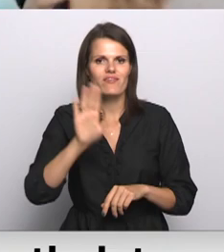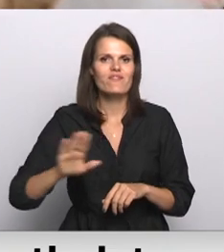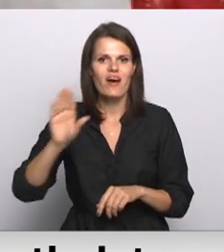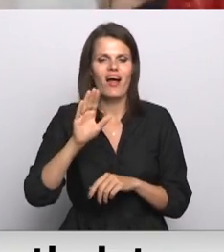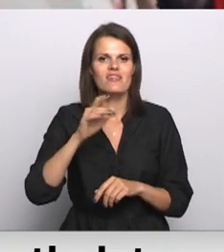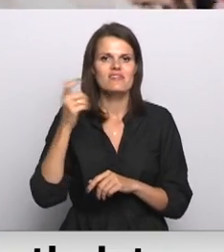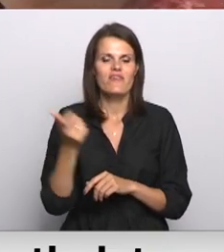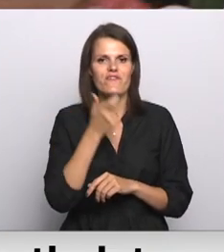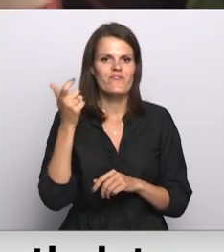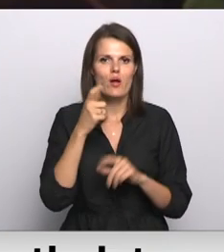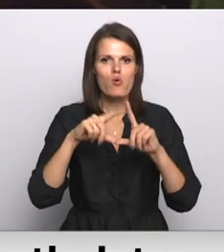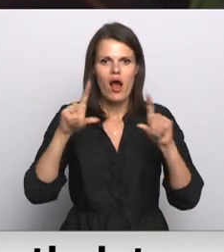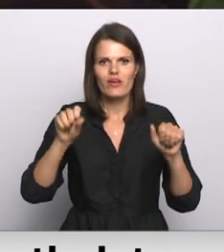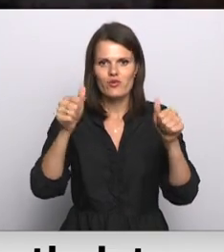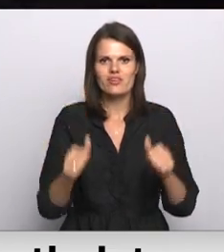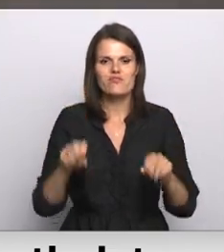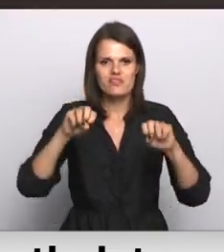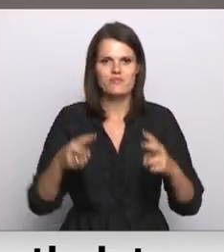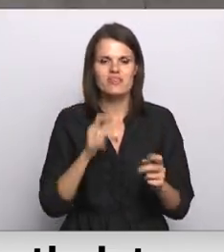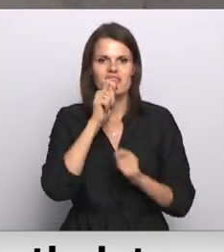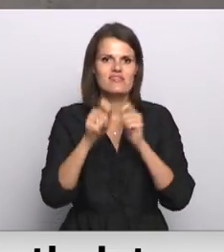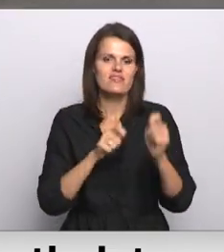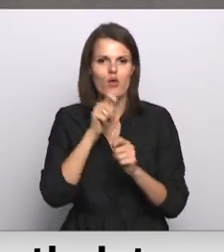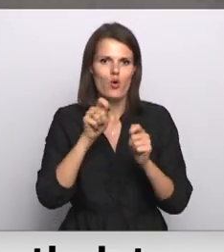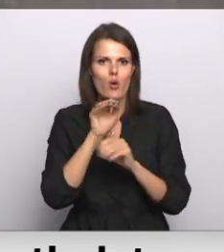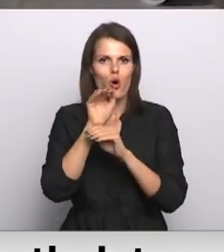filmu aģentūra ir izveidojusi speciālu ziedojumu